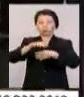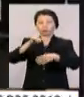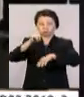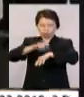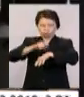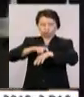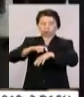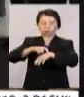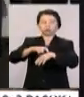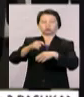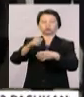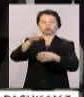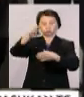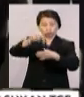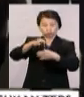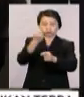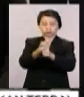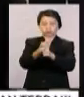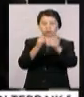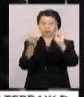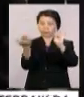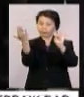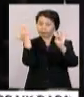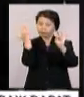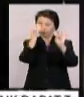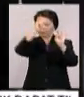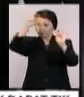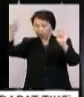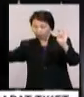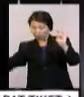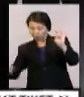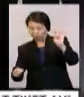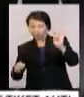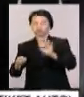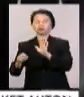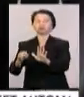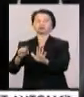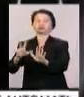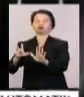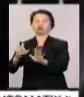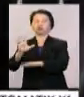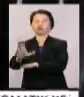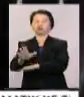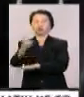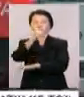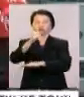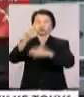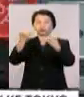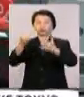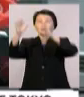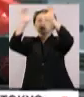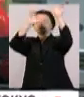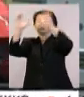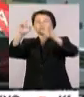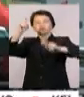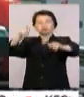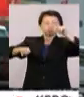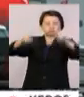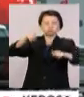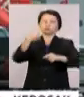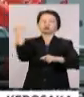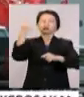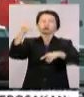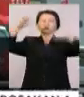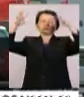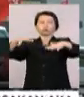waktu mengundi ditetapkan dari 8 pagi hingga 5.30 petang. Ini kerana cuaca yang tidak menentu dan kerap